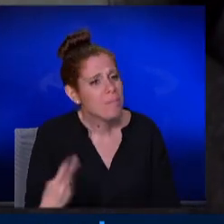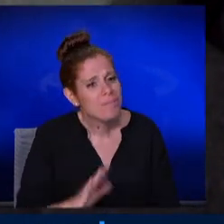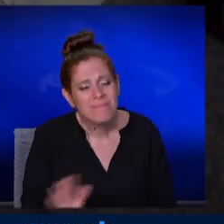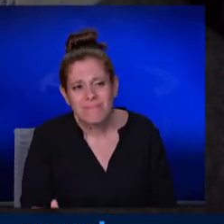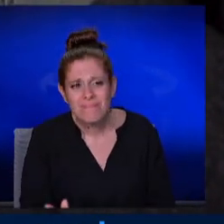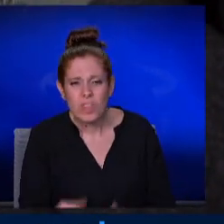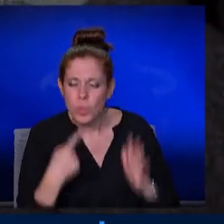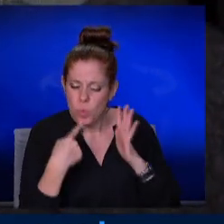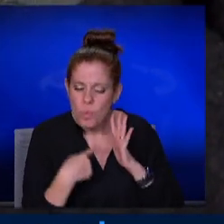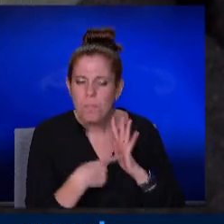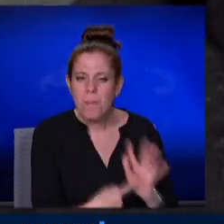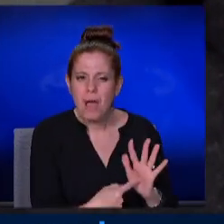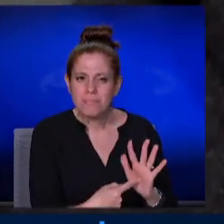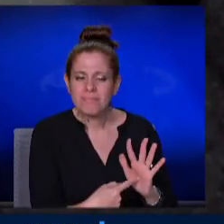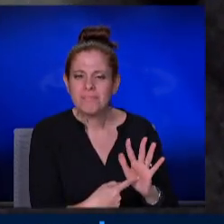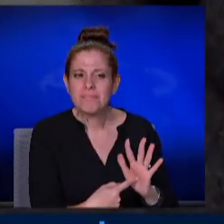عنوان